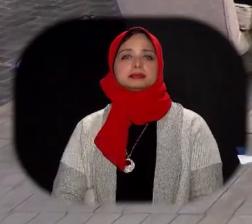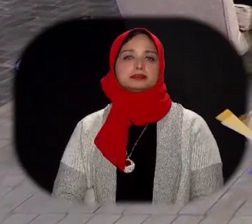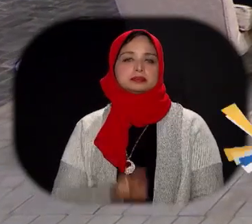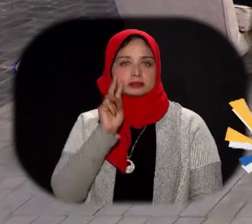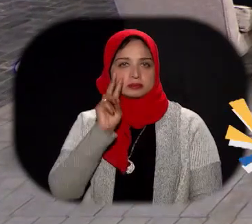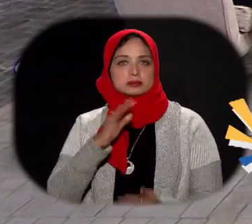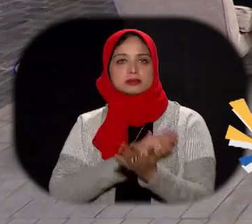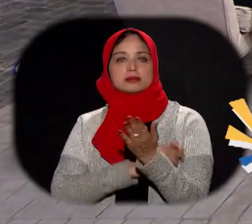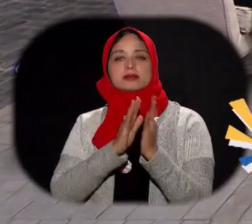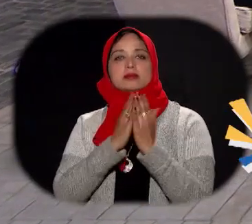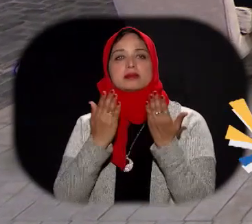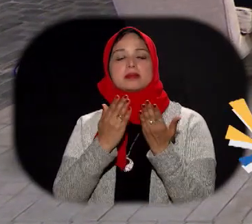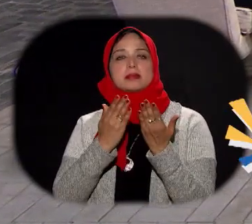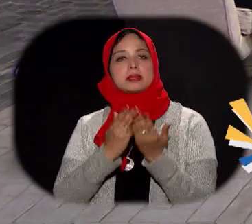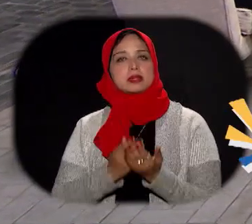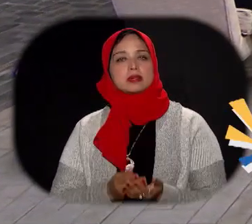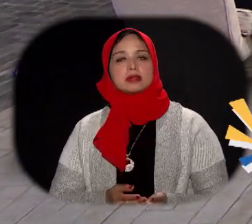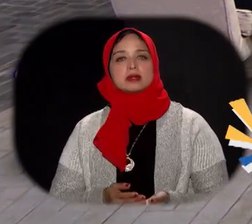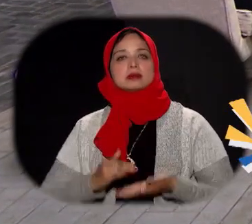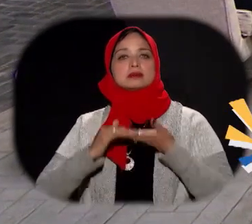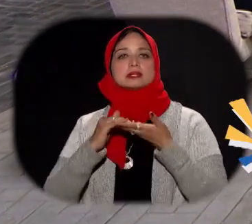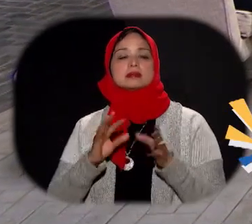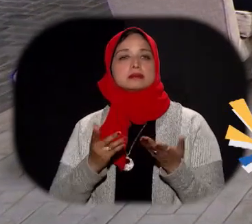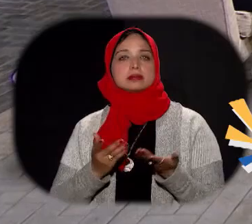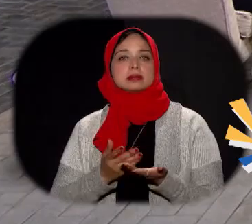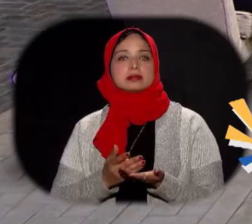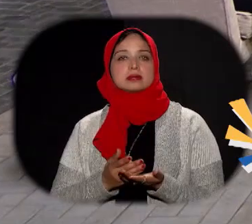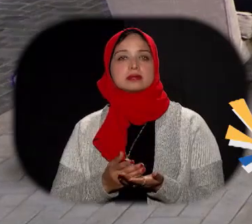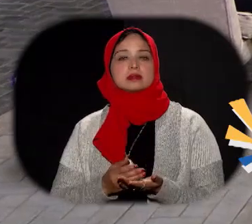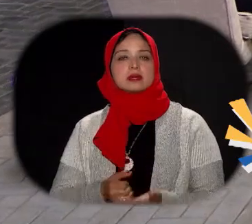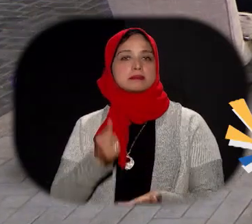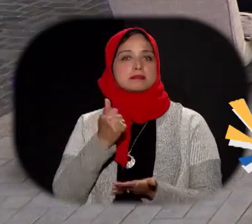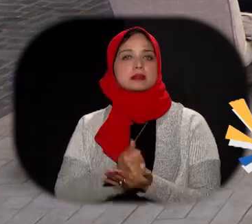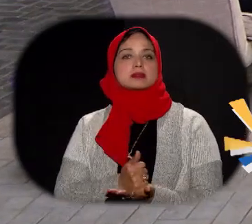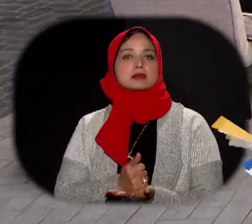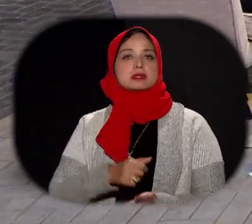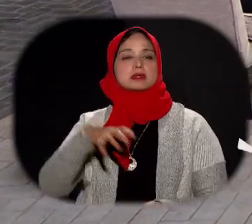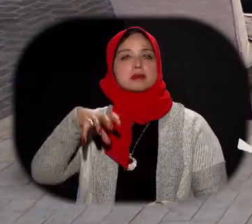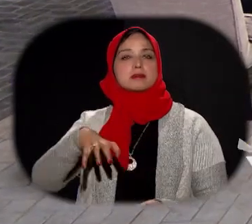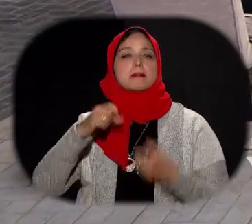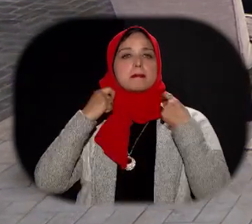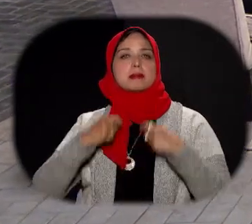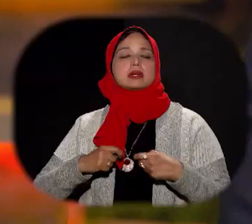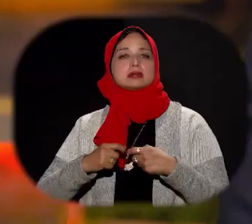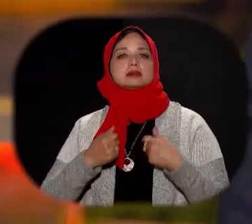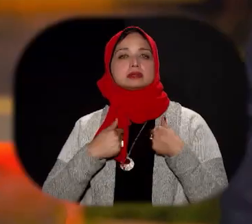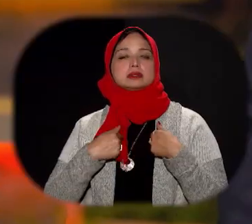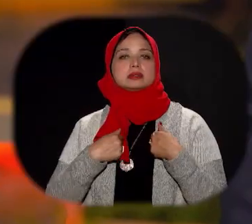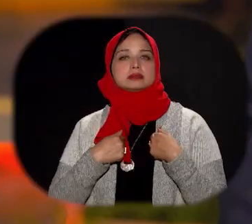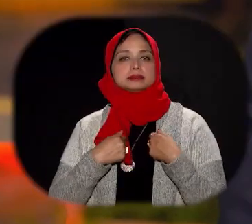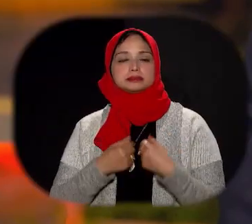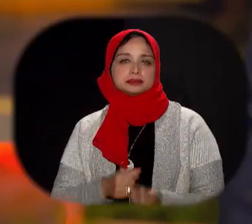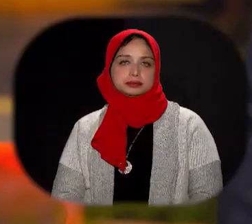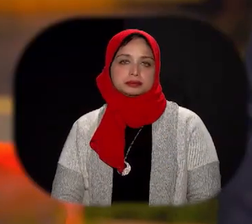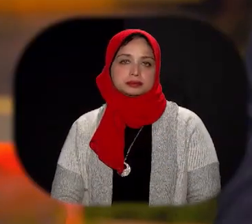ده كتاب صوتي هيفيدهم بشكل كبير واخدنا دي مسؤوليه مجتمعيه تجاهنا قهم زو البصريه بجانب